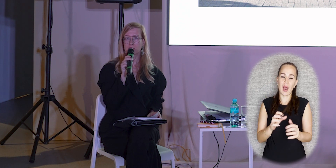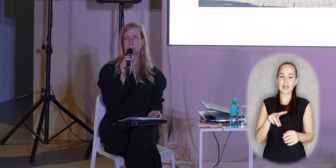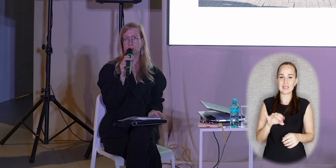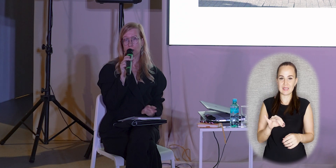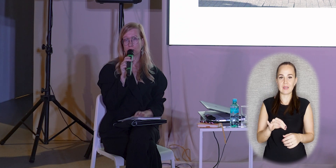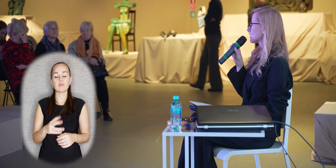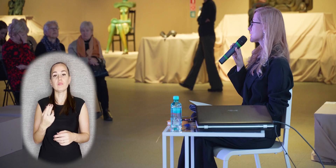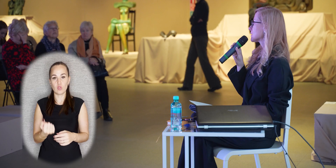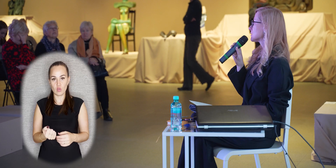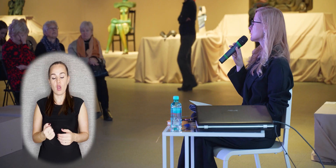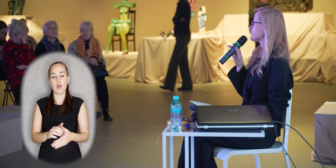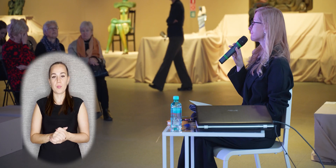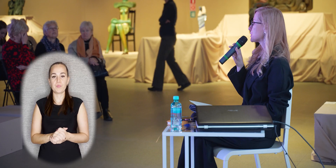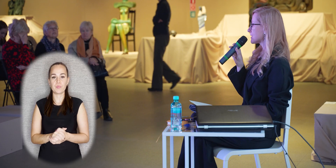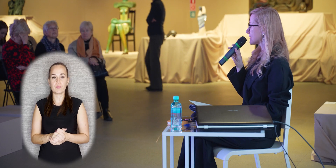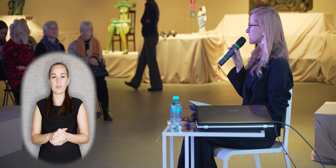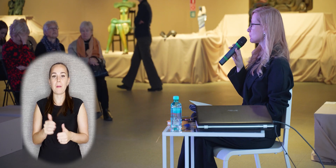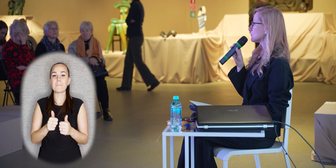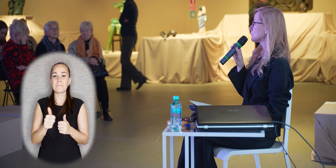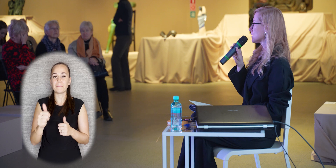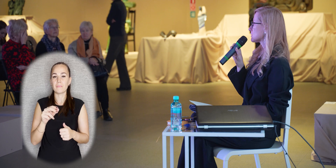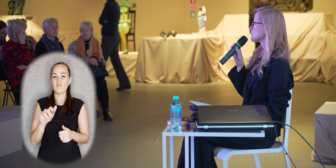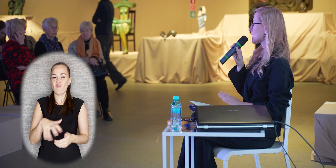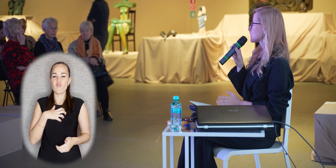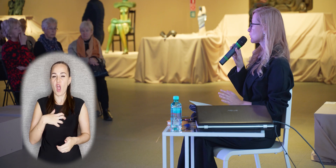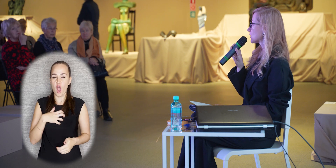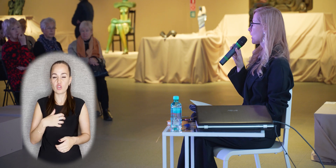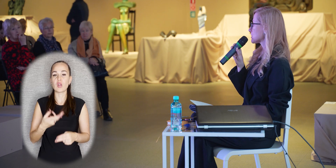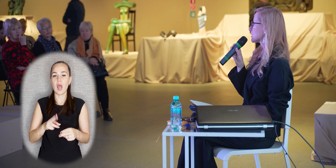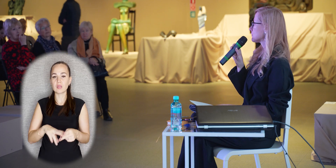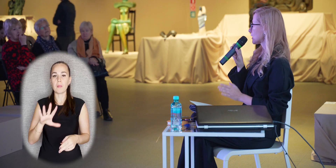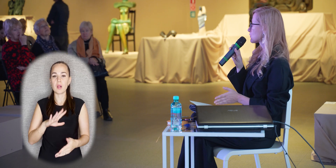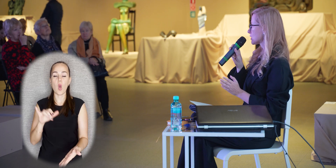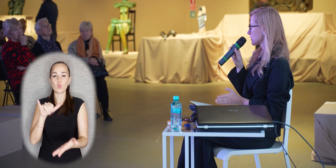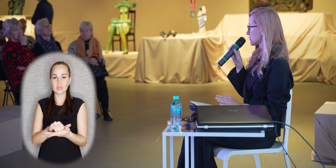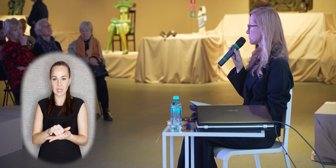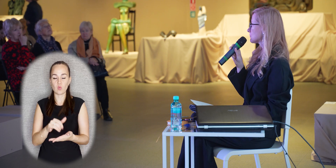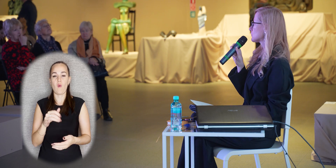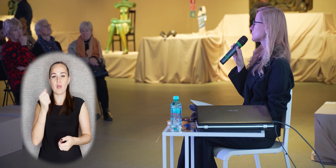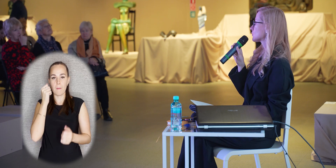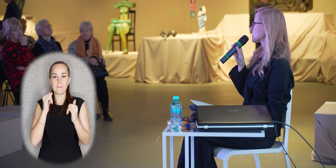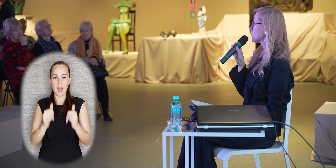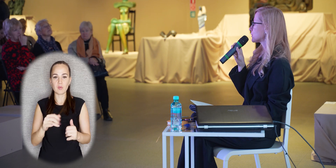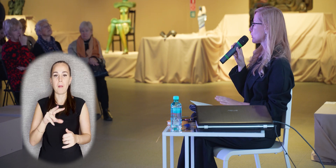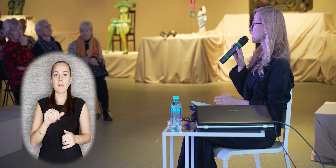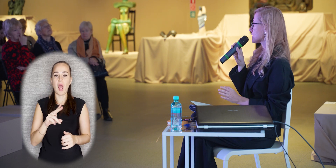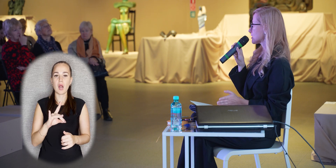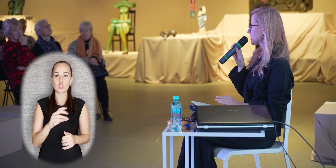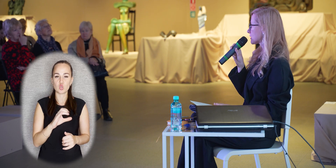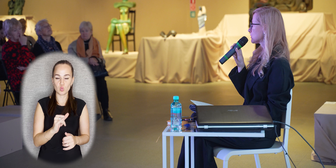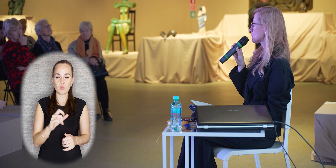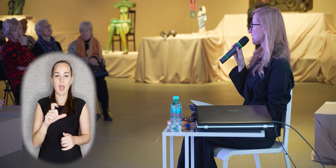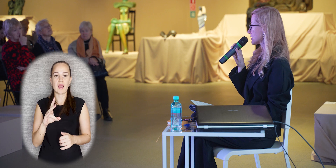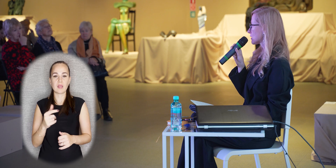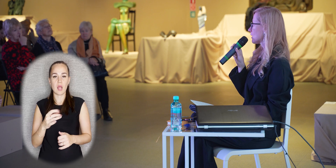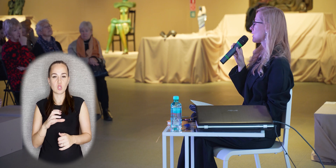Спасибо. Да, как раз-таки приоритетом была установка памятников Марксу и Энгельсон. Уже при публикации